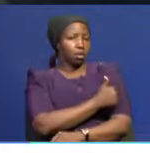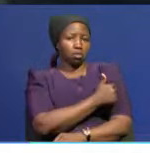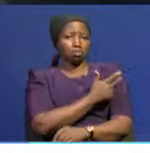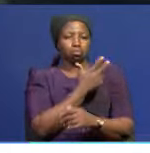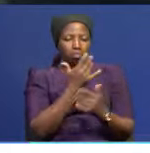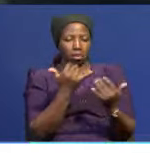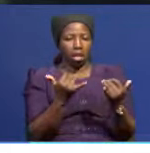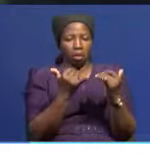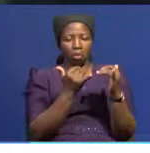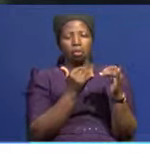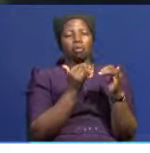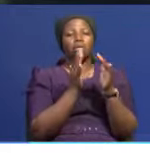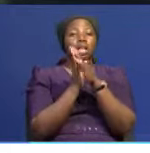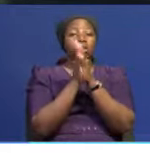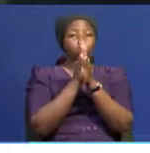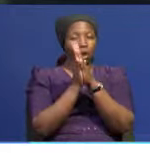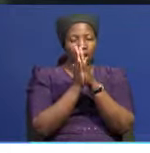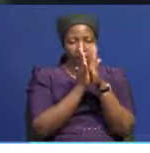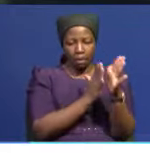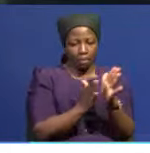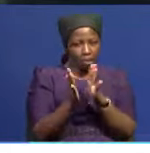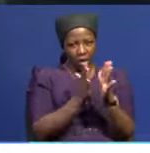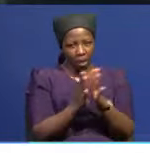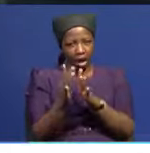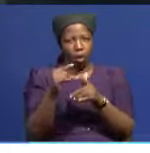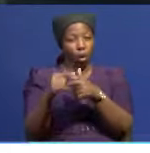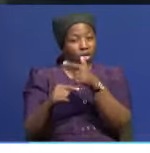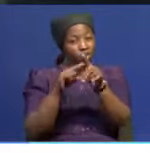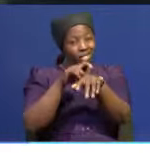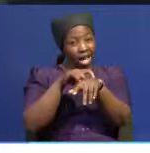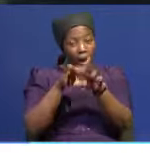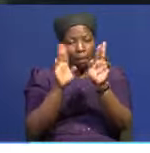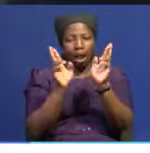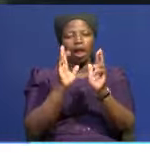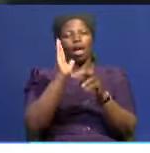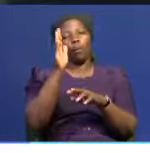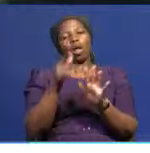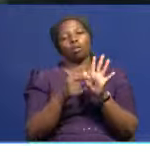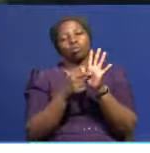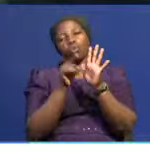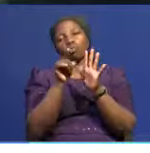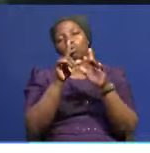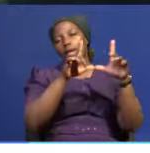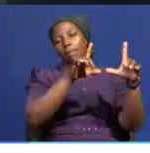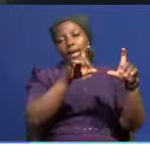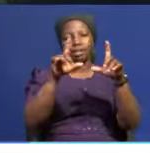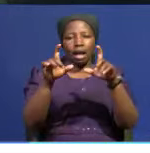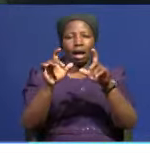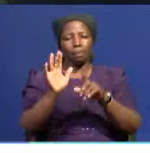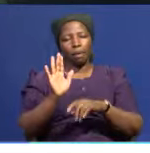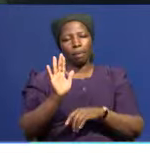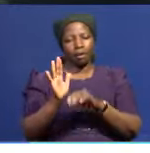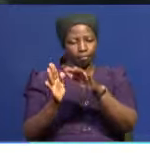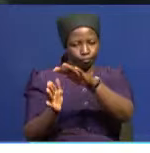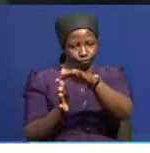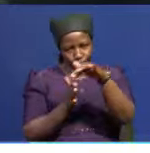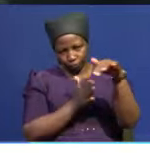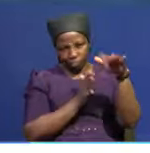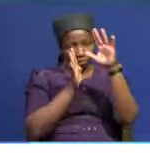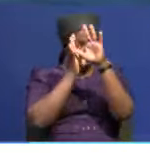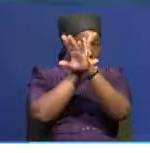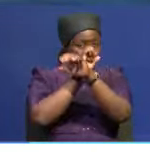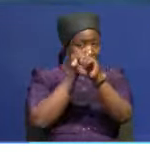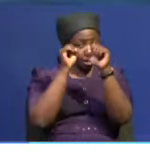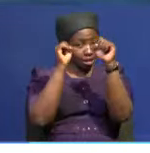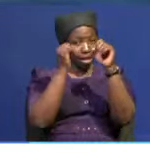inaendelea kutayarishwa na itakapokuwa tayari basi tutawaletea picha zake. Rais William